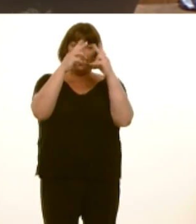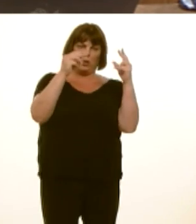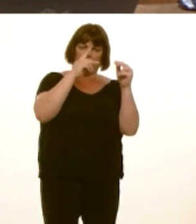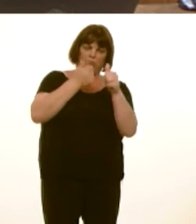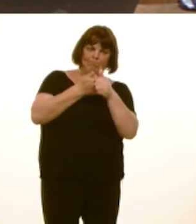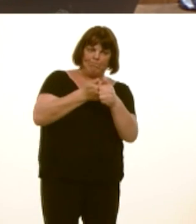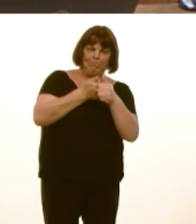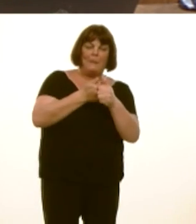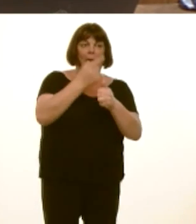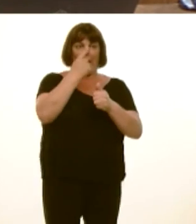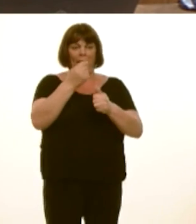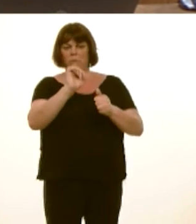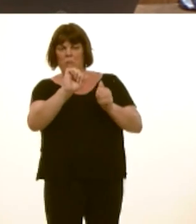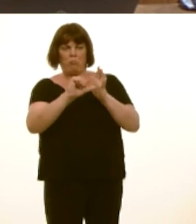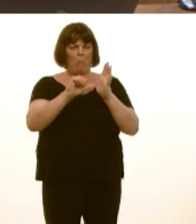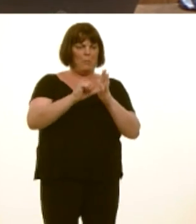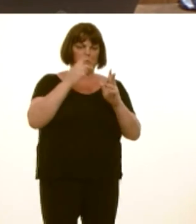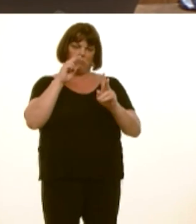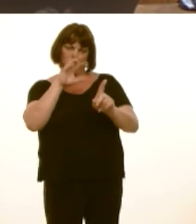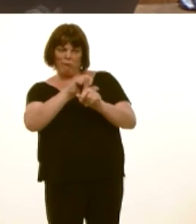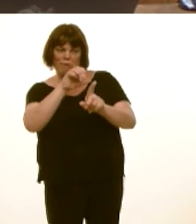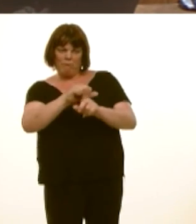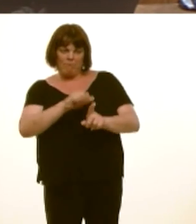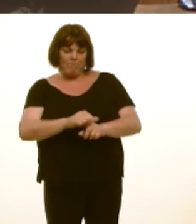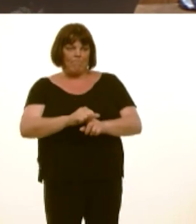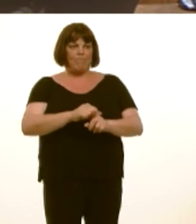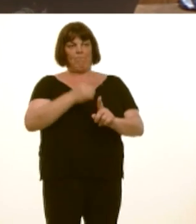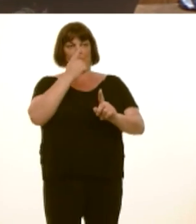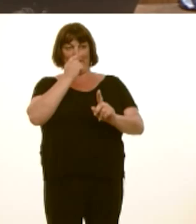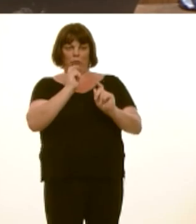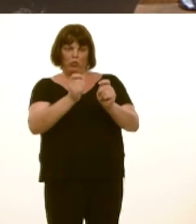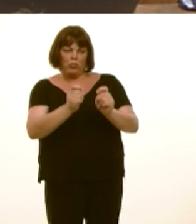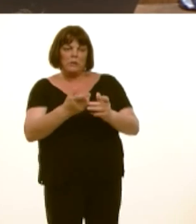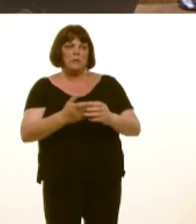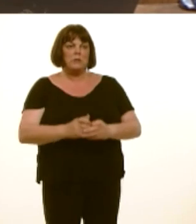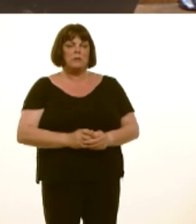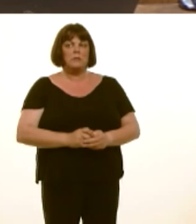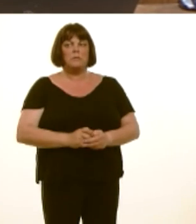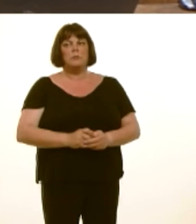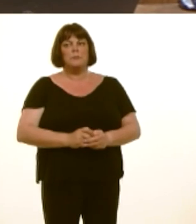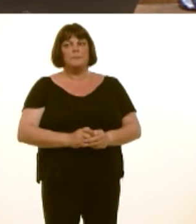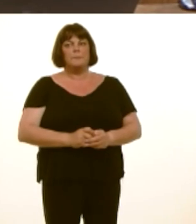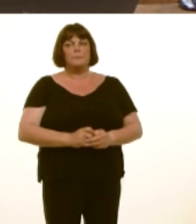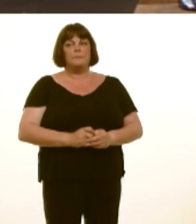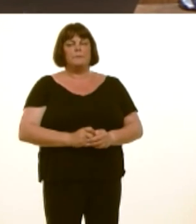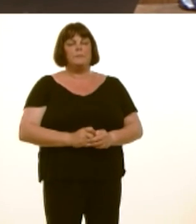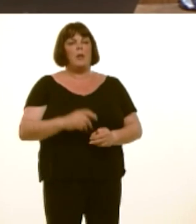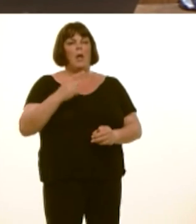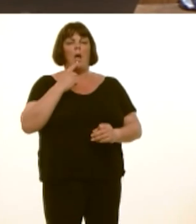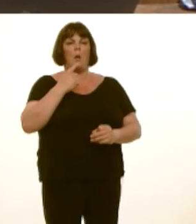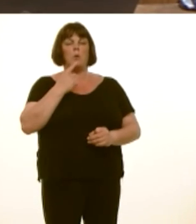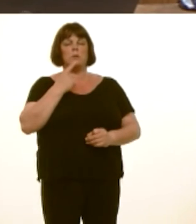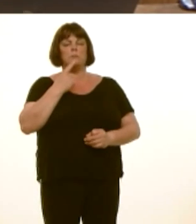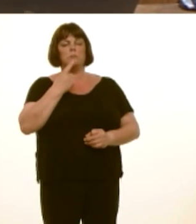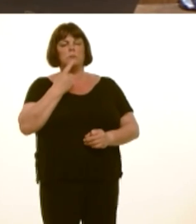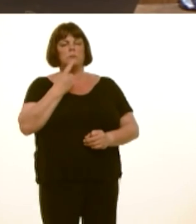sydd dy bobl pan mae'n mynd i weld yn ddeth. So byddwn ni'n annog, wrth gwrs, hybu ac yn annog meddygfeidd i ystyried y system fel yna